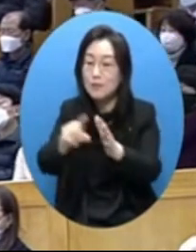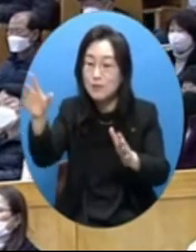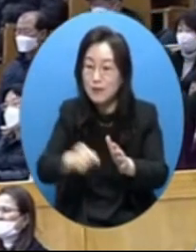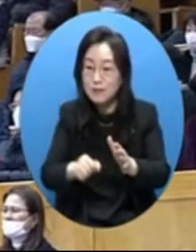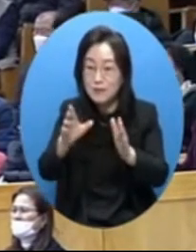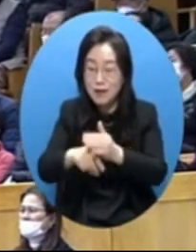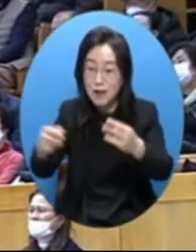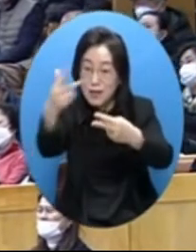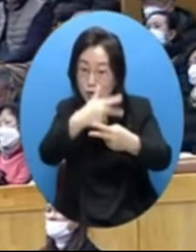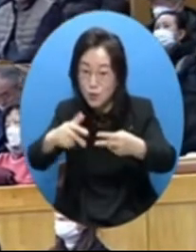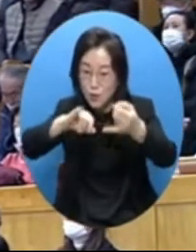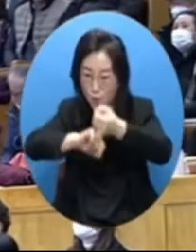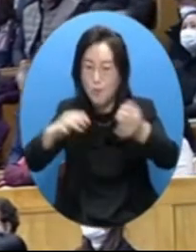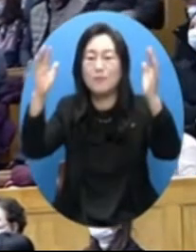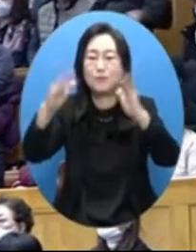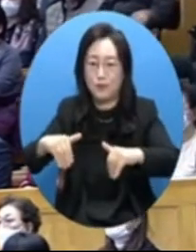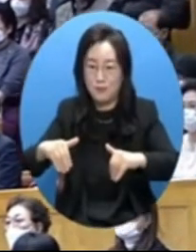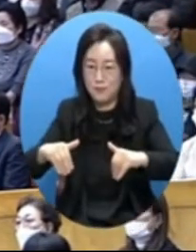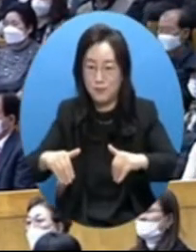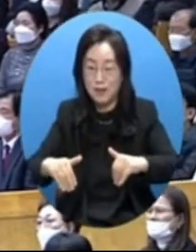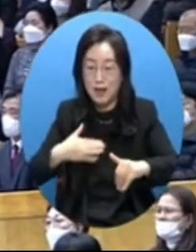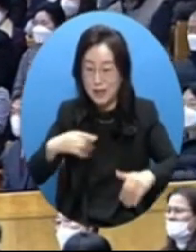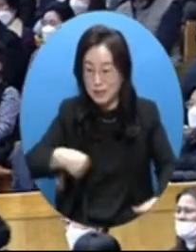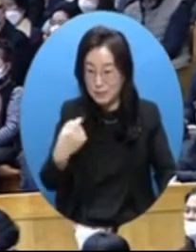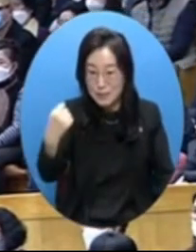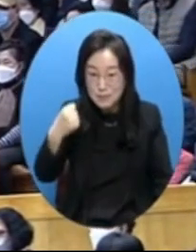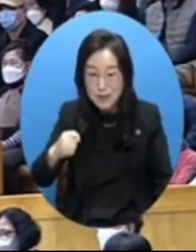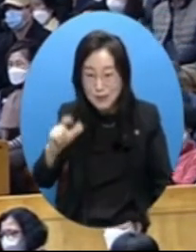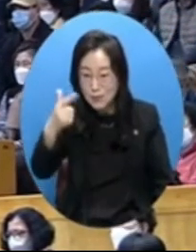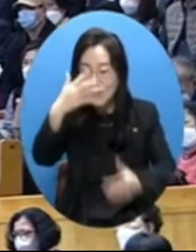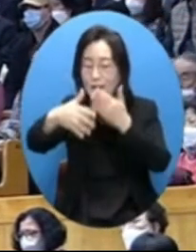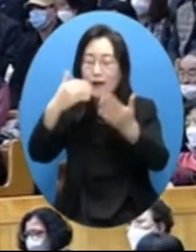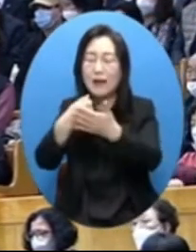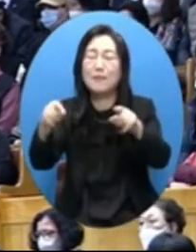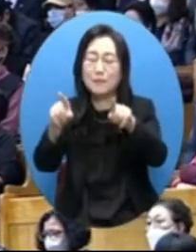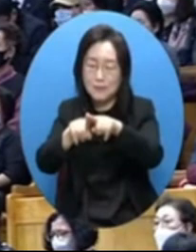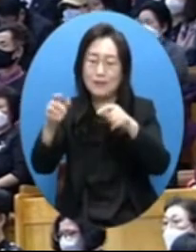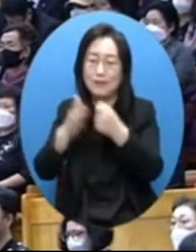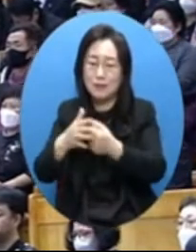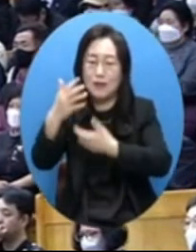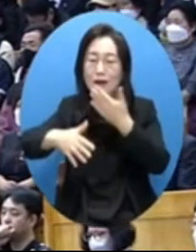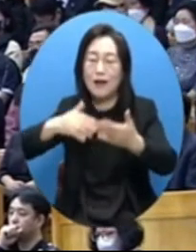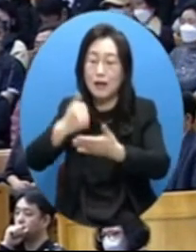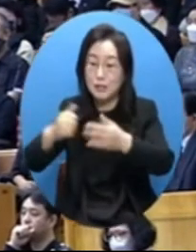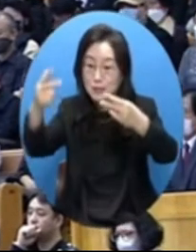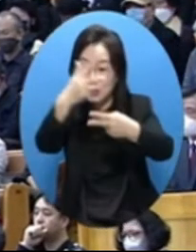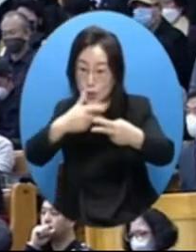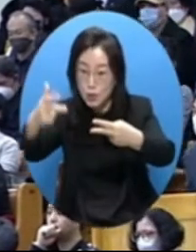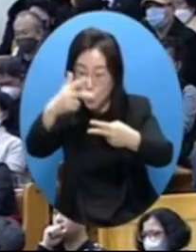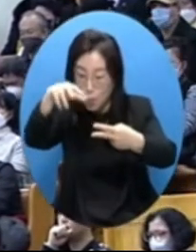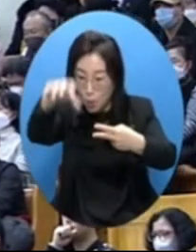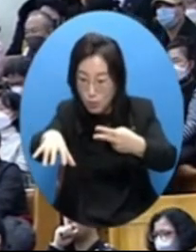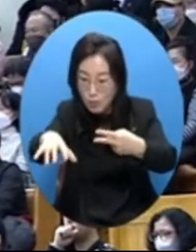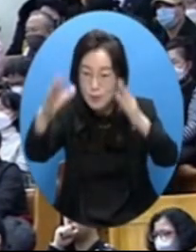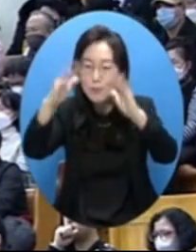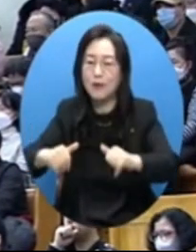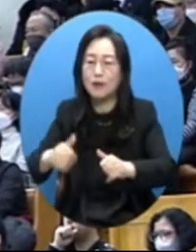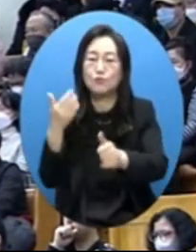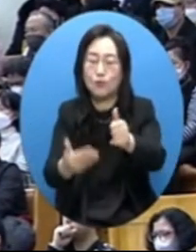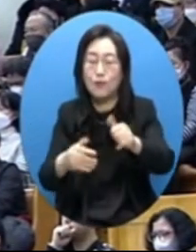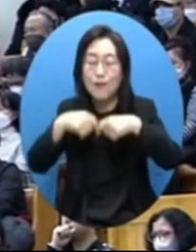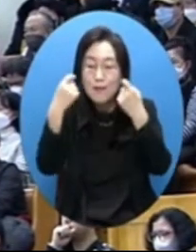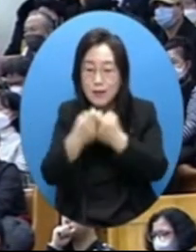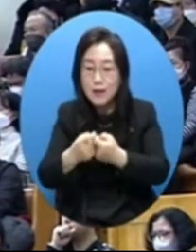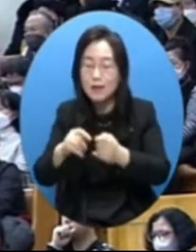할 때 여리고는 반드시 무너집니다 내 무릎 부러뜨리고 것이 아니라 하나님이 함께 하시기 때문에 하나님이 여러분을 무너뜨려 주시는 것입니다 개인의